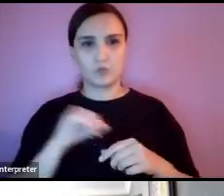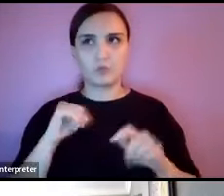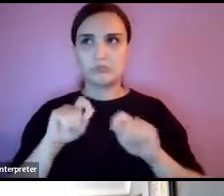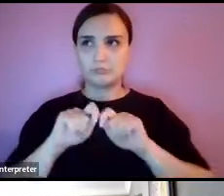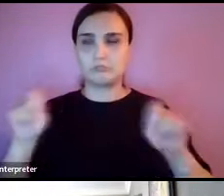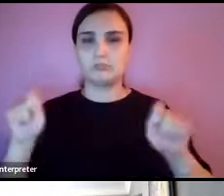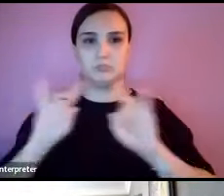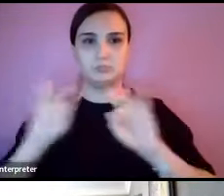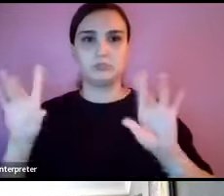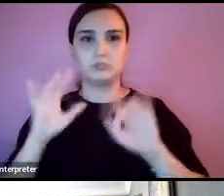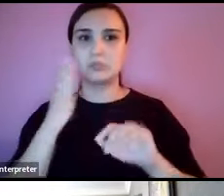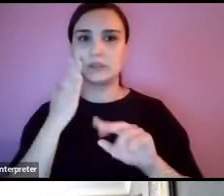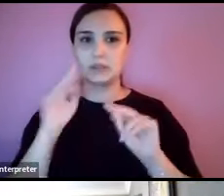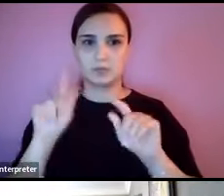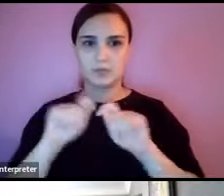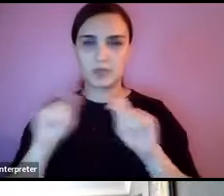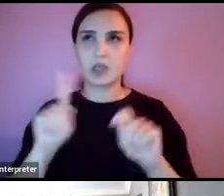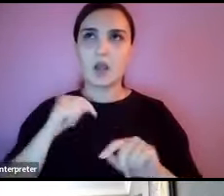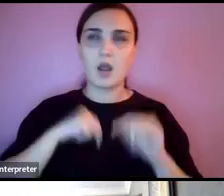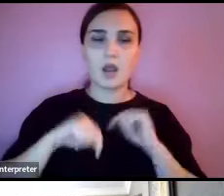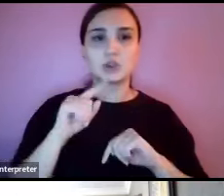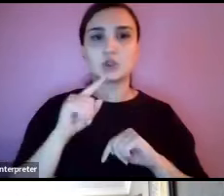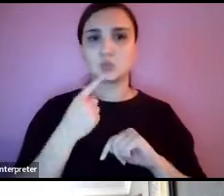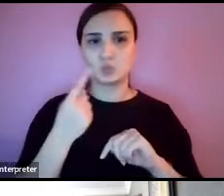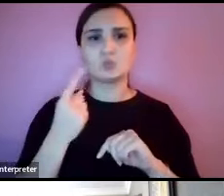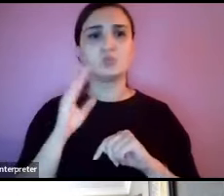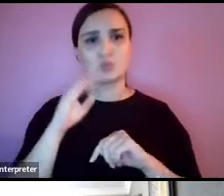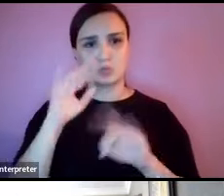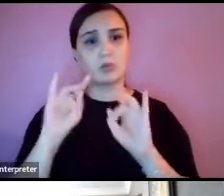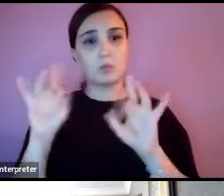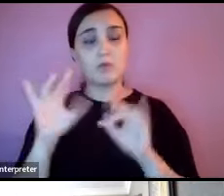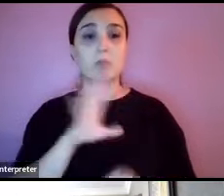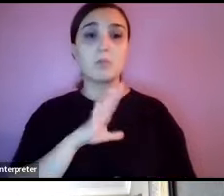სირთულეებს, თუმცა არის შემთხვევები განსაკუთრებით